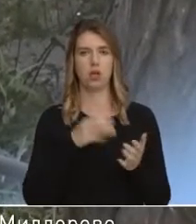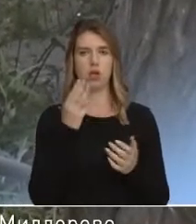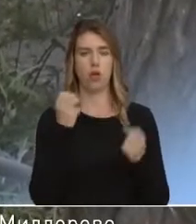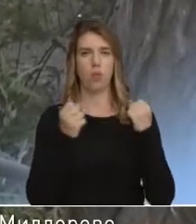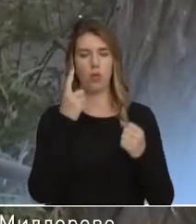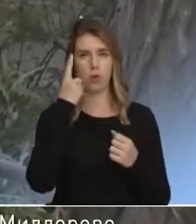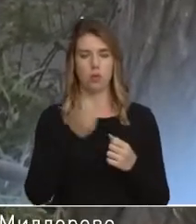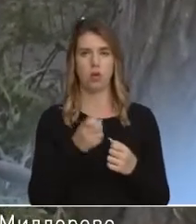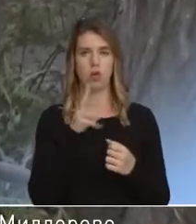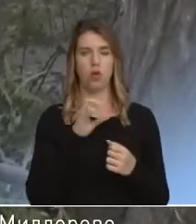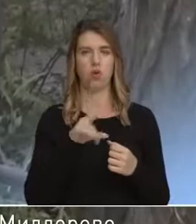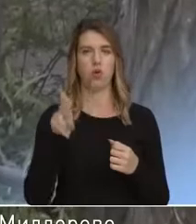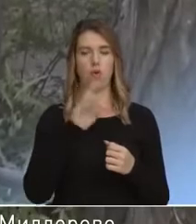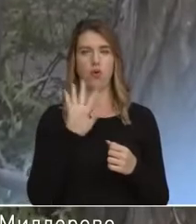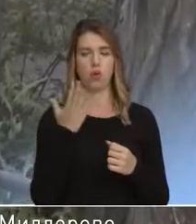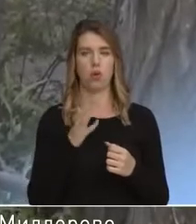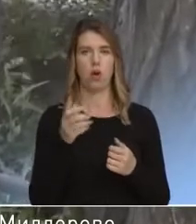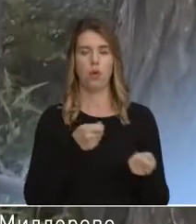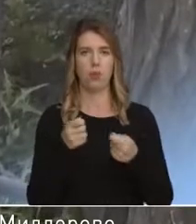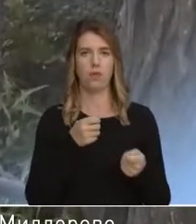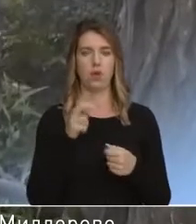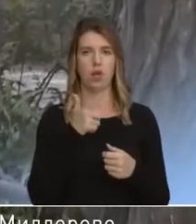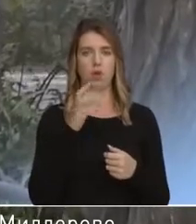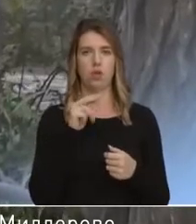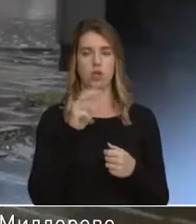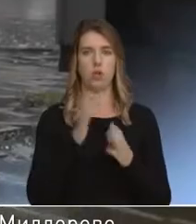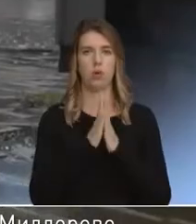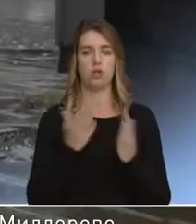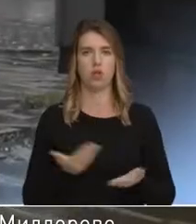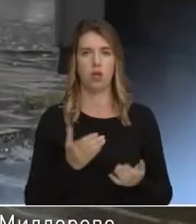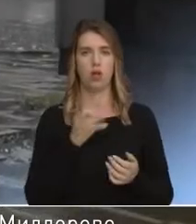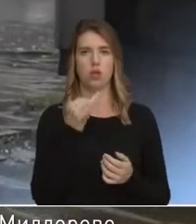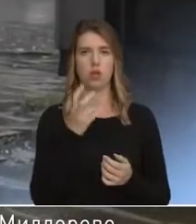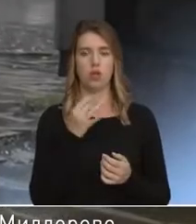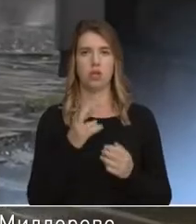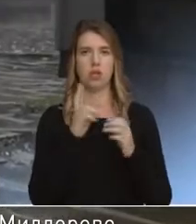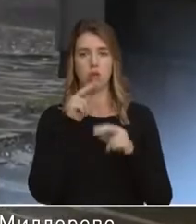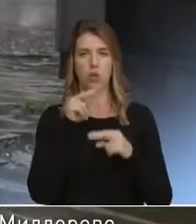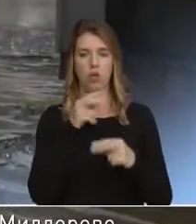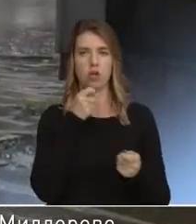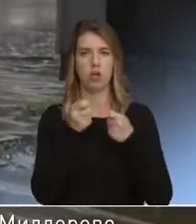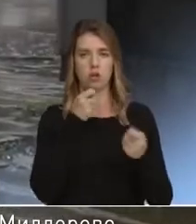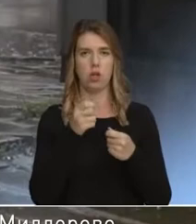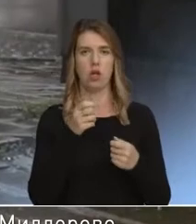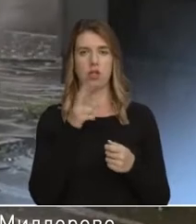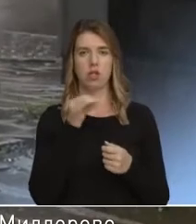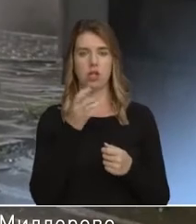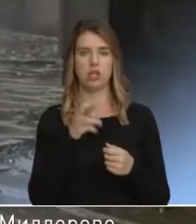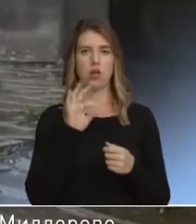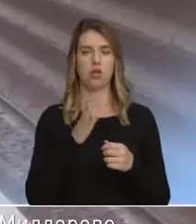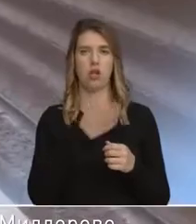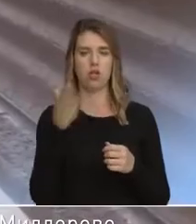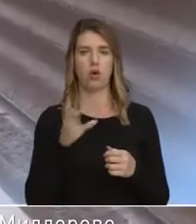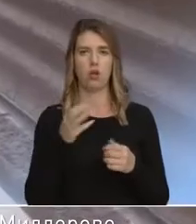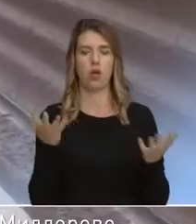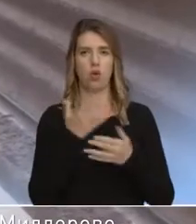штормовое предупреждение на Дону до вторника. В управлении ПГО и ЧС просят жителей южной столицы соблюдать осторожность, держаться как можно